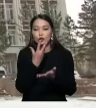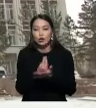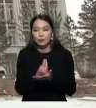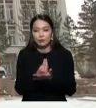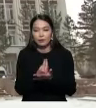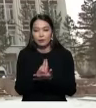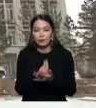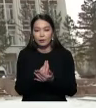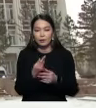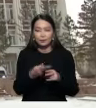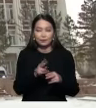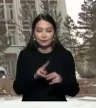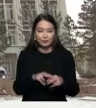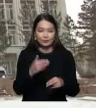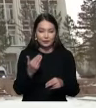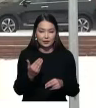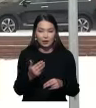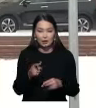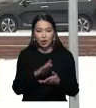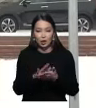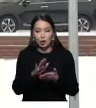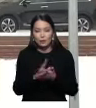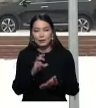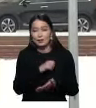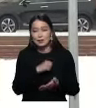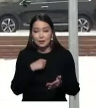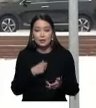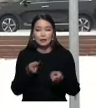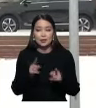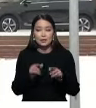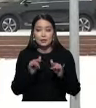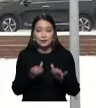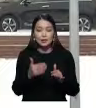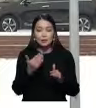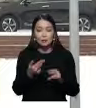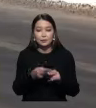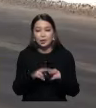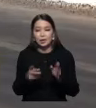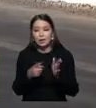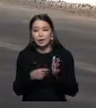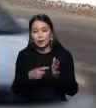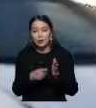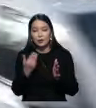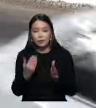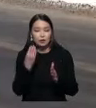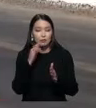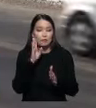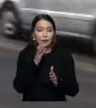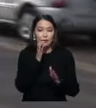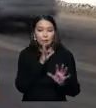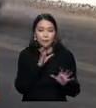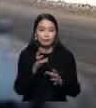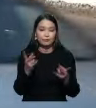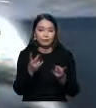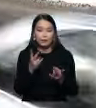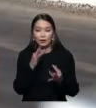«Астана» направил в акимат запрос, чтобы узнать, как на самом деле обстоит ситуация с обеспечением карагандинцев качественной питьевой водой. Но